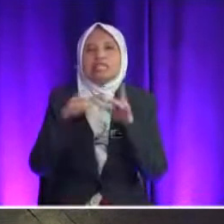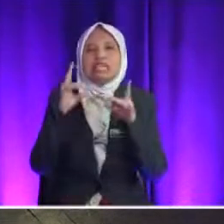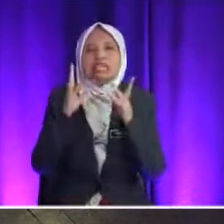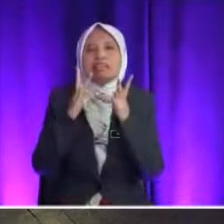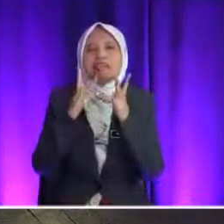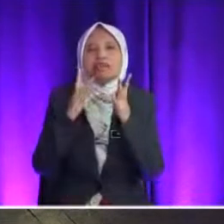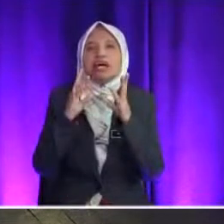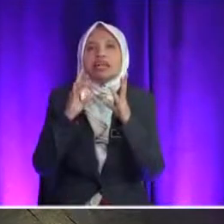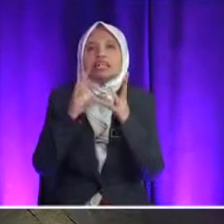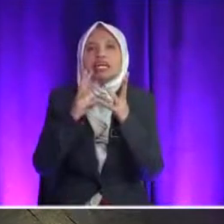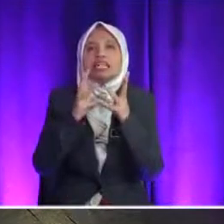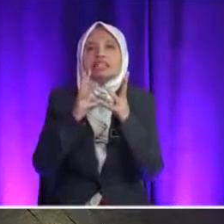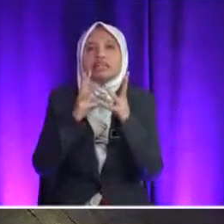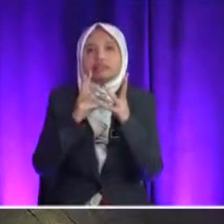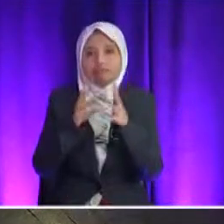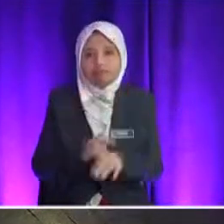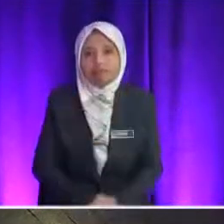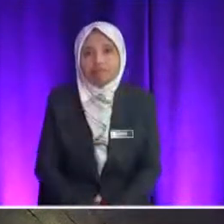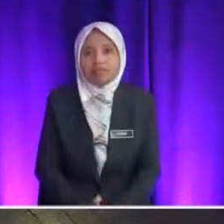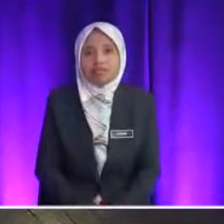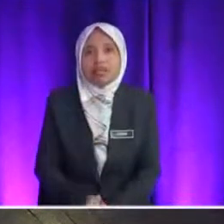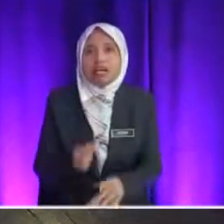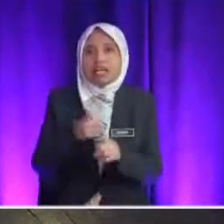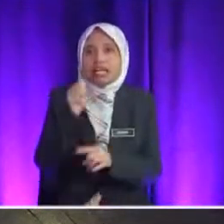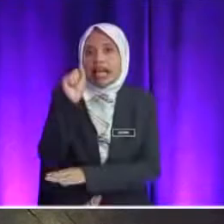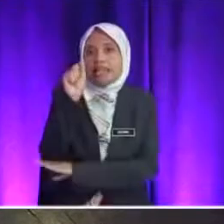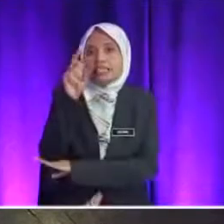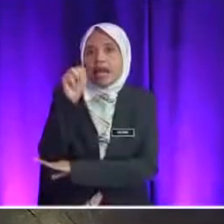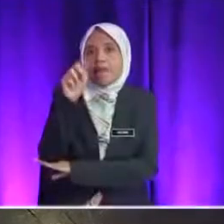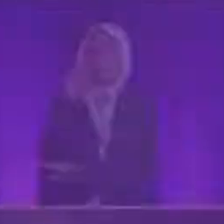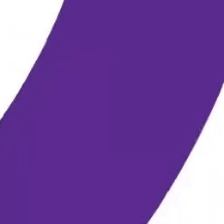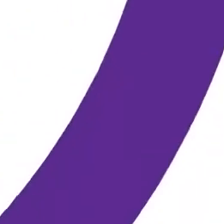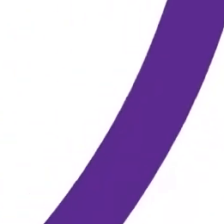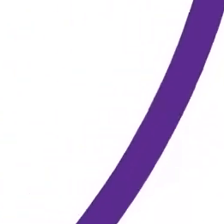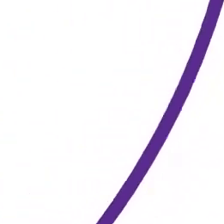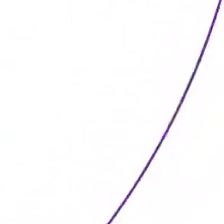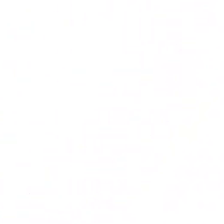Muhammad nazil ha Zainal Abidin sakit banget SMK sentuh sekelompok